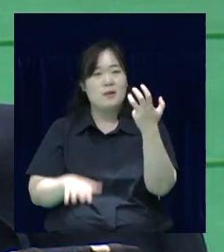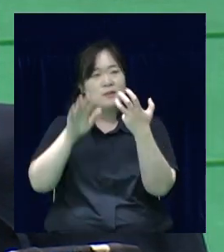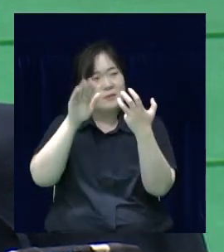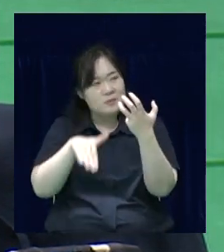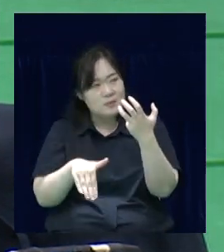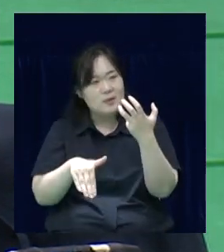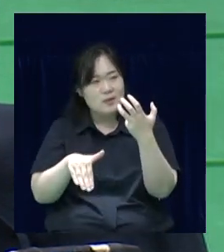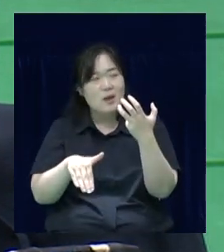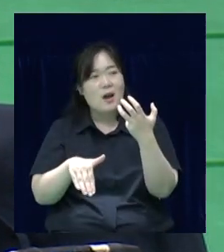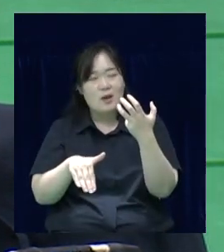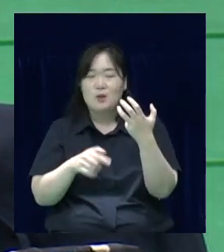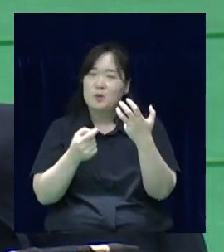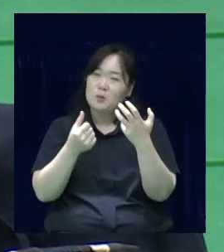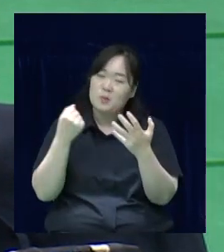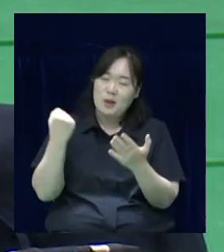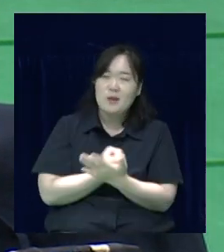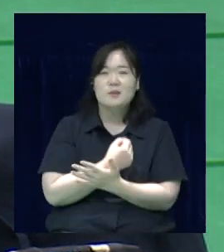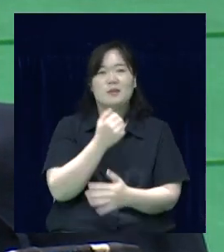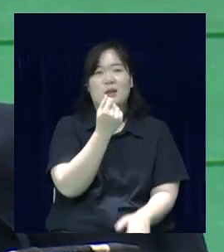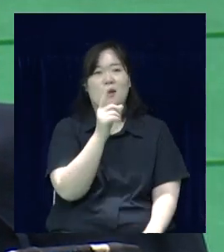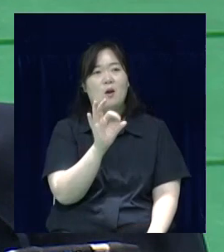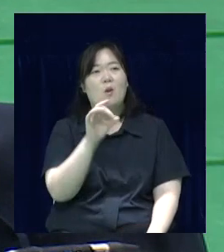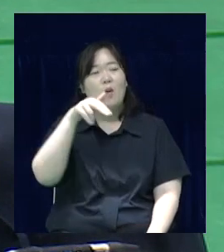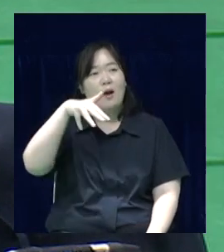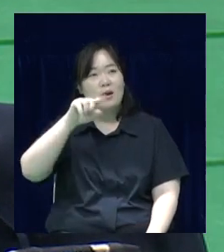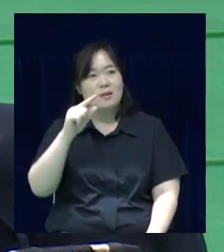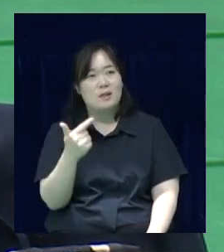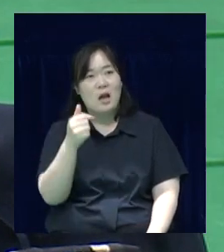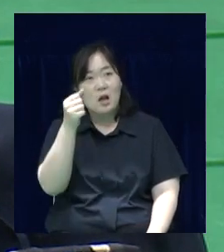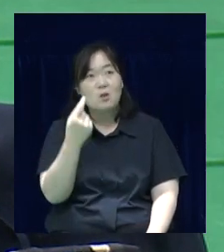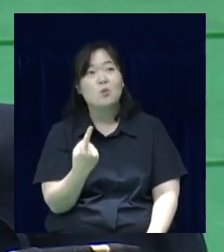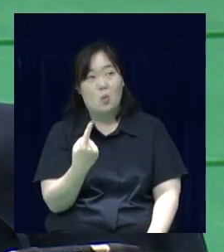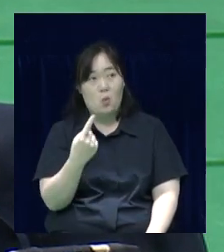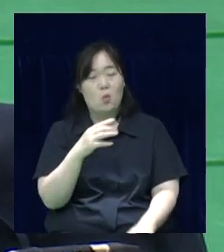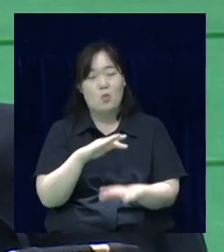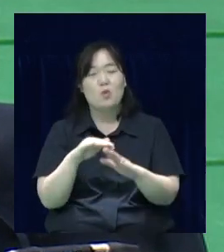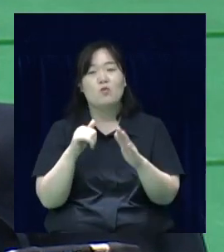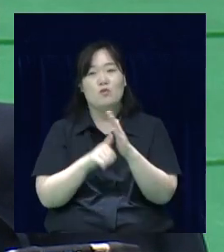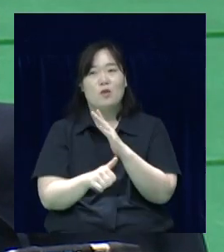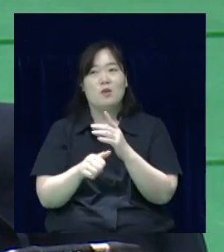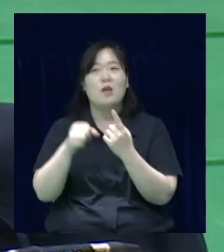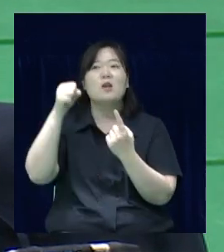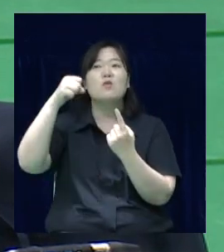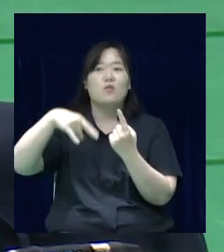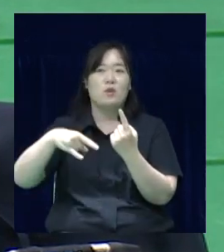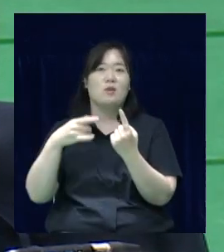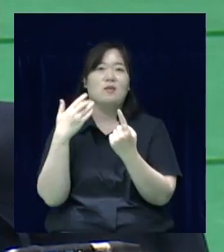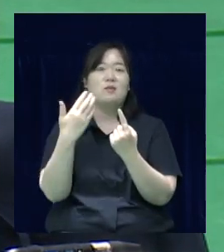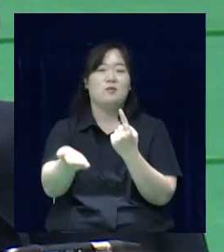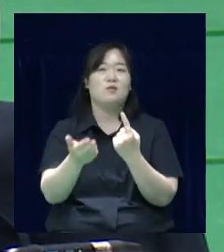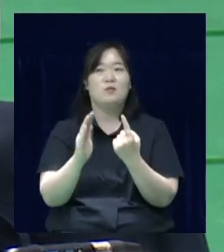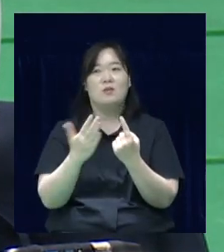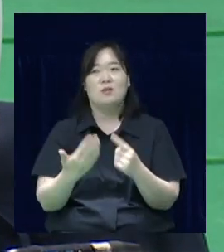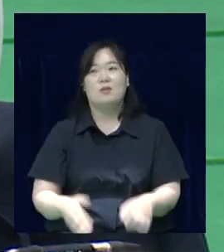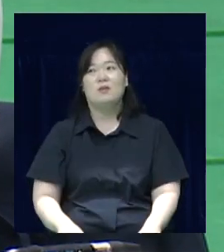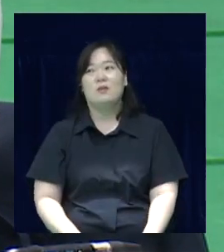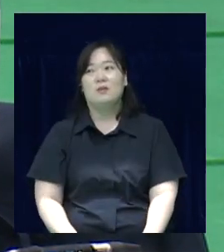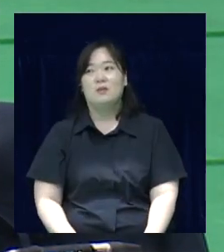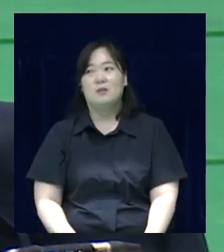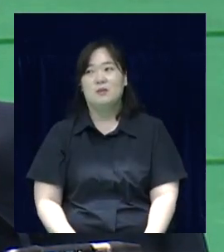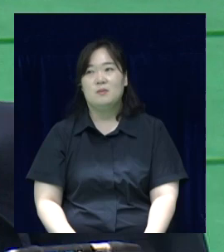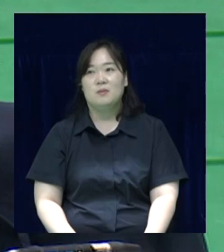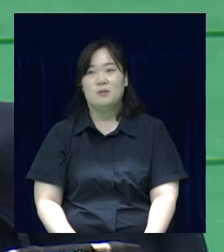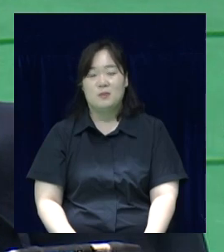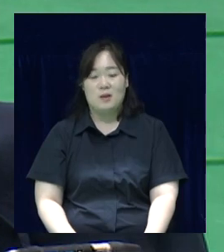아쉽게 황찬우 선수에게 좀 순위를 뭐 1위를 좀 내주게 됐습니다. 네, 어때 뭐 동일 기록일 때는 파워리프팅